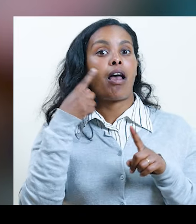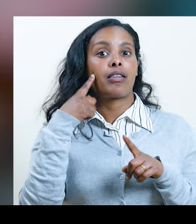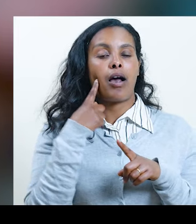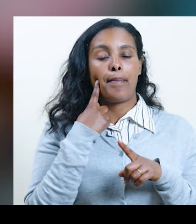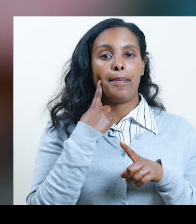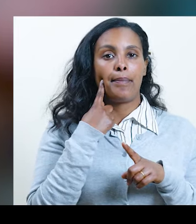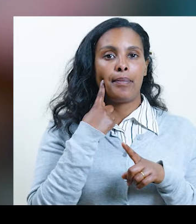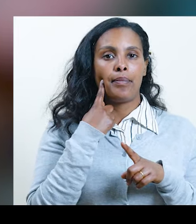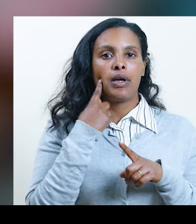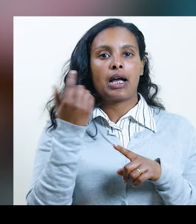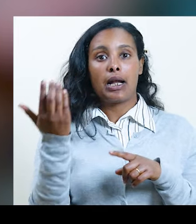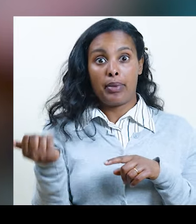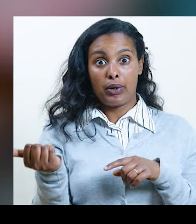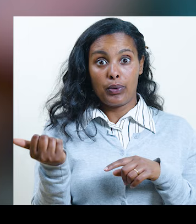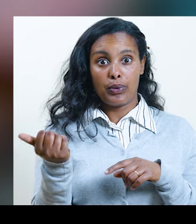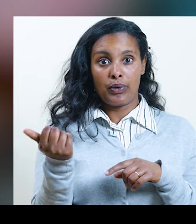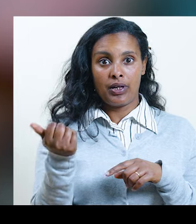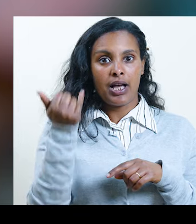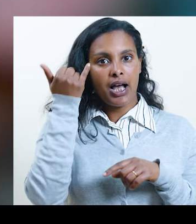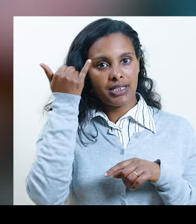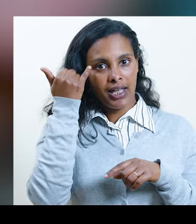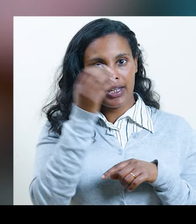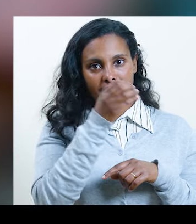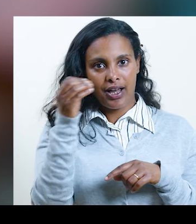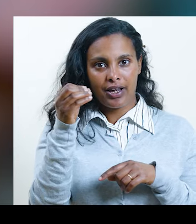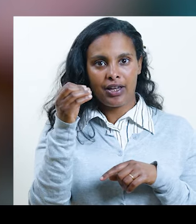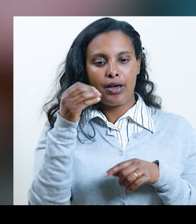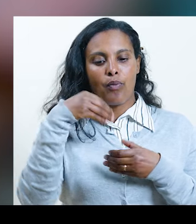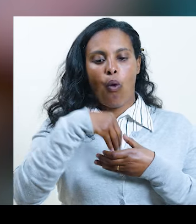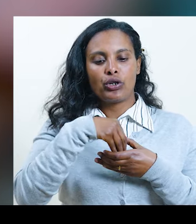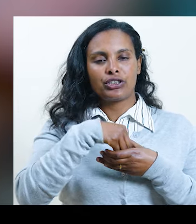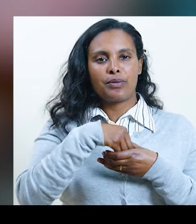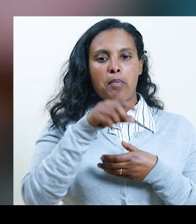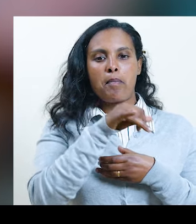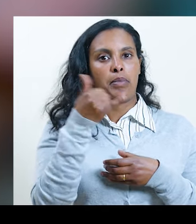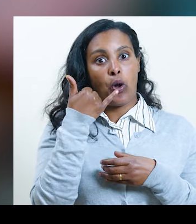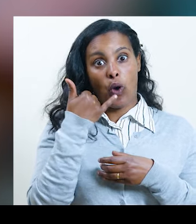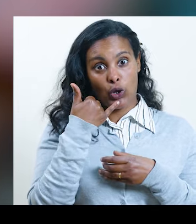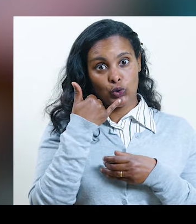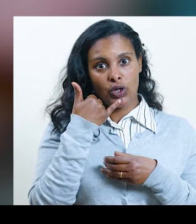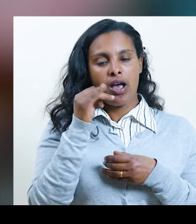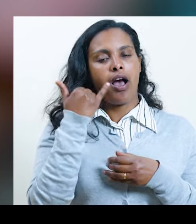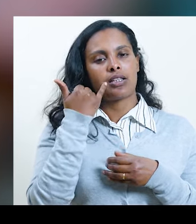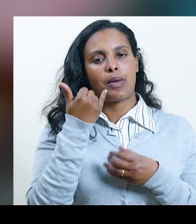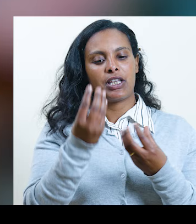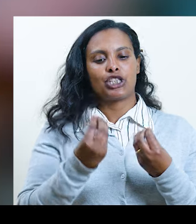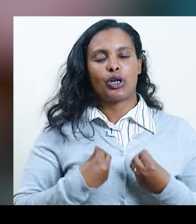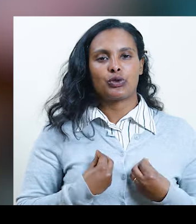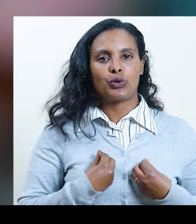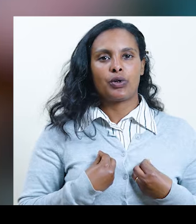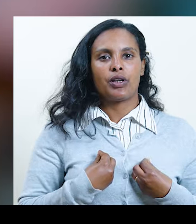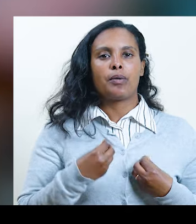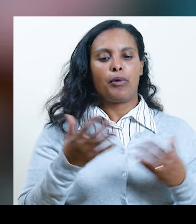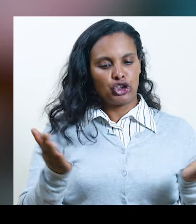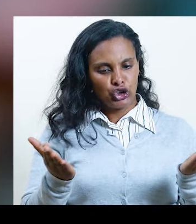በተለይ ትላንትና ከነበረው አስተያየትና በውስጥ መስመር ይደወላችሁ ሐሳብ